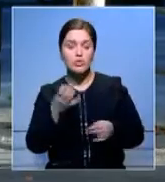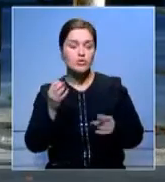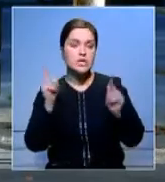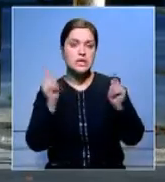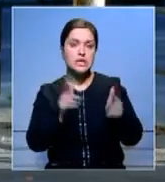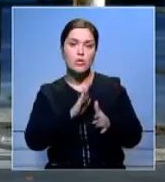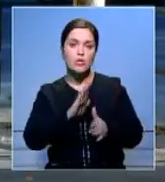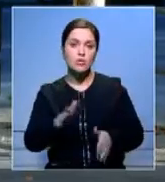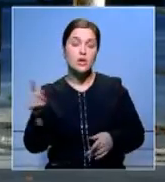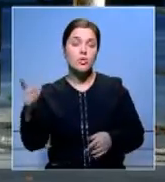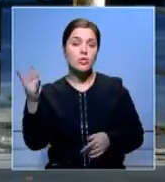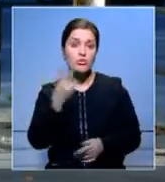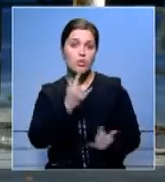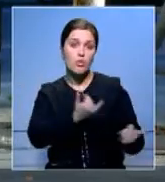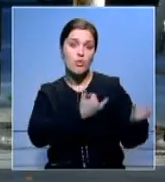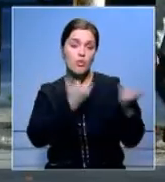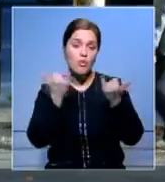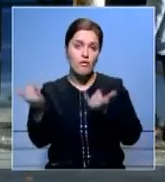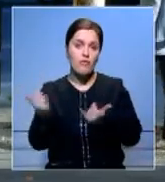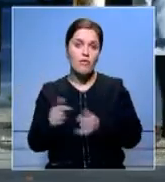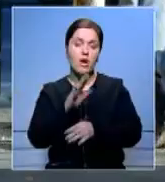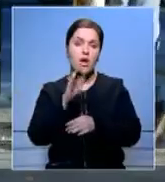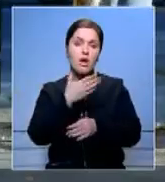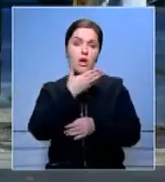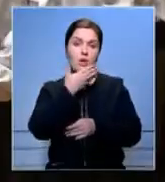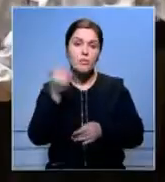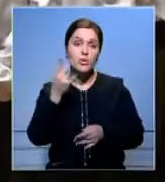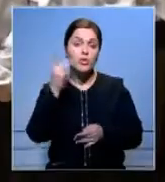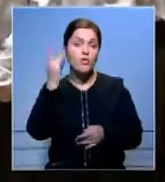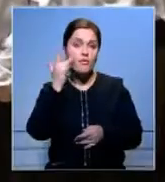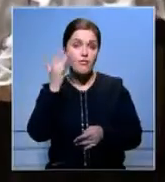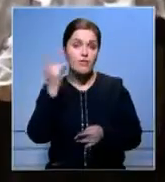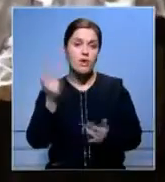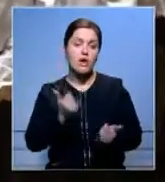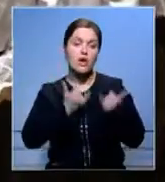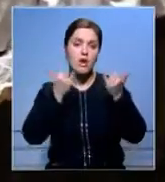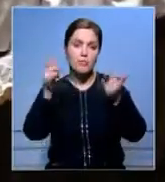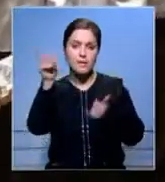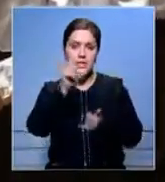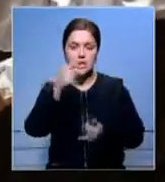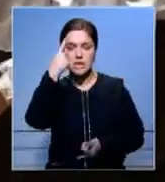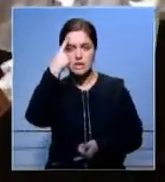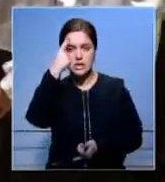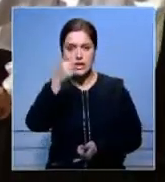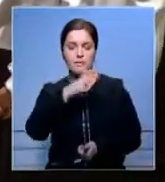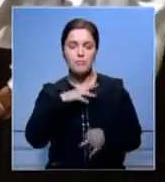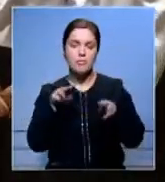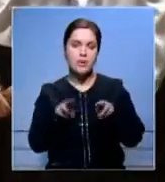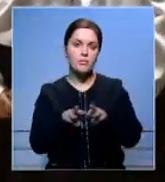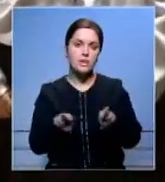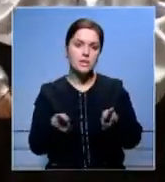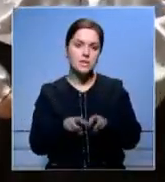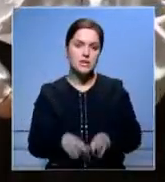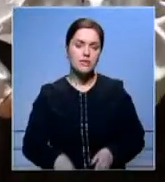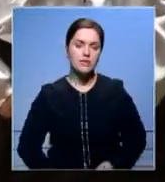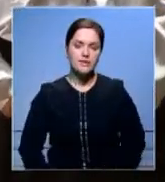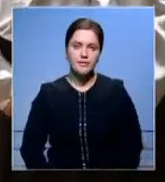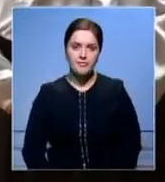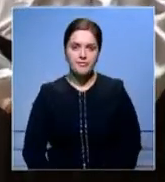устраивает. Италия должна быть тем, чем всегда была, точка отсчета, заявил по этому поводу премьер.